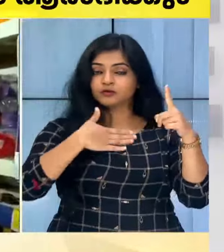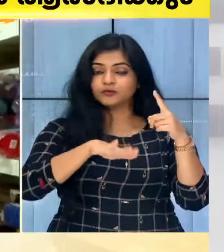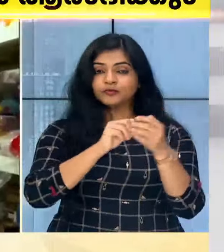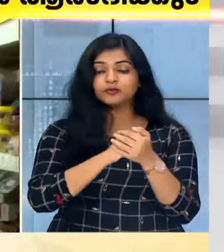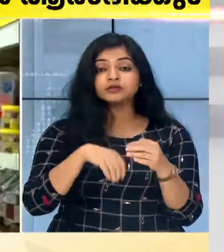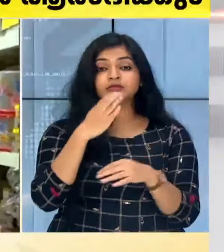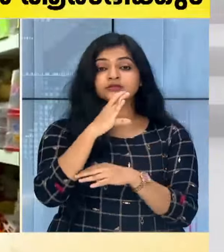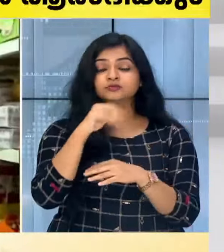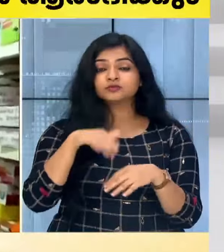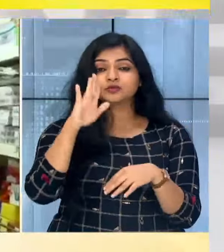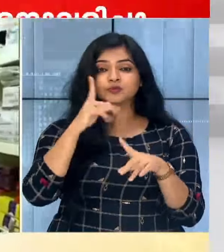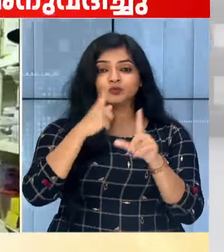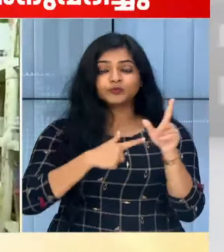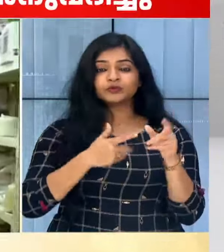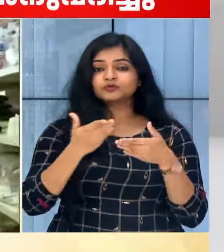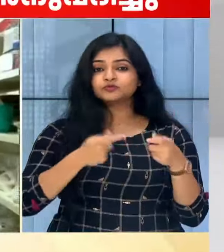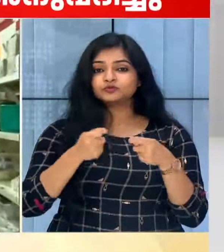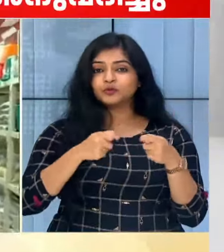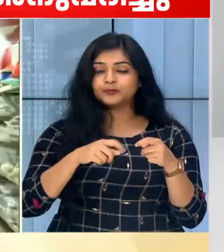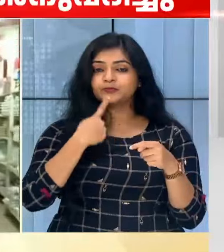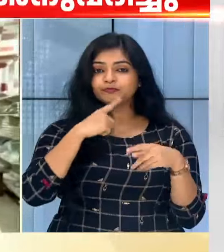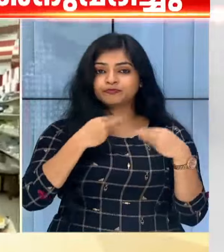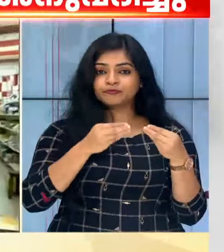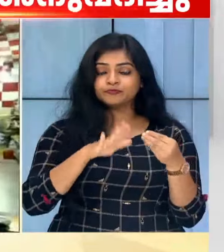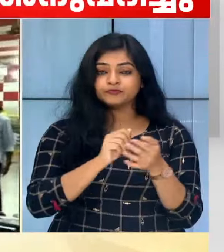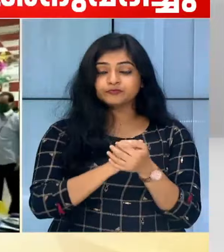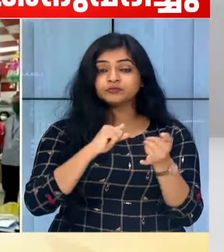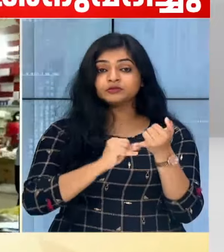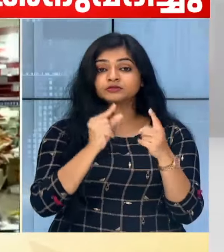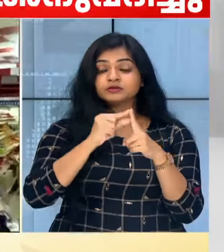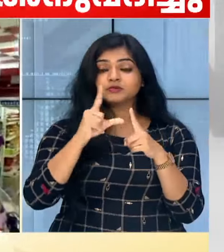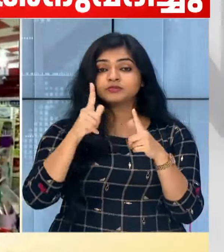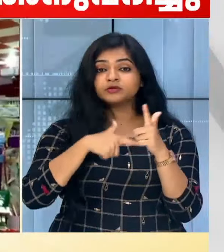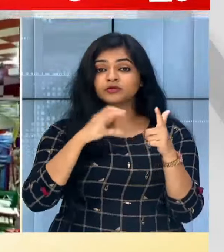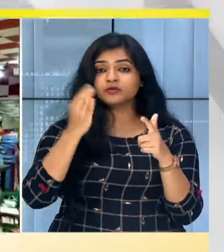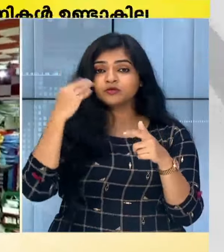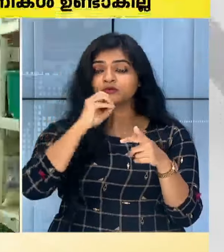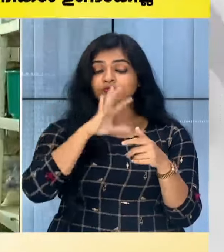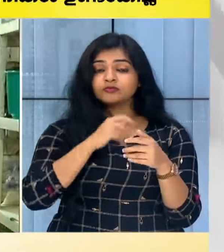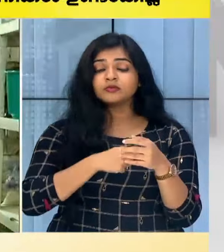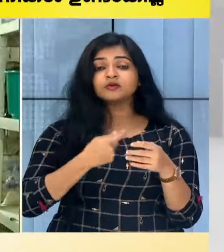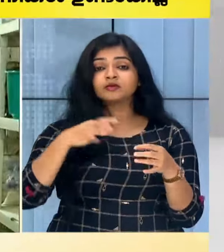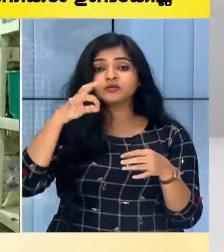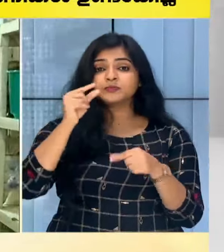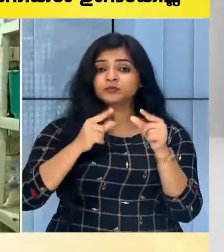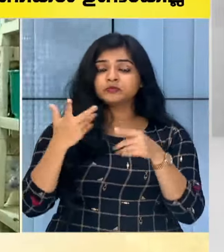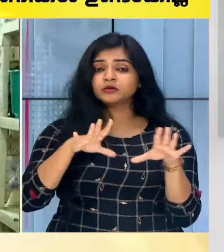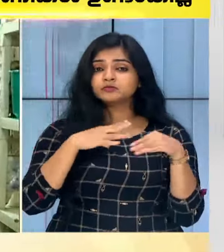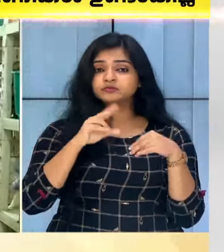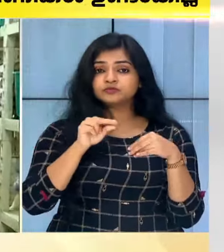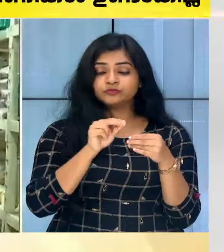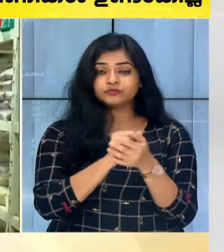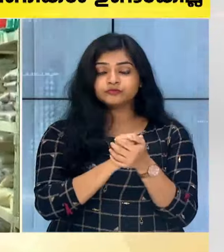തന്നെ അവരുടെ നിലപാട് അറിയിച്ചിരുന്നു. കാരണം വിതരണക്കാർ വരുന്നില്ല, അതോടൊപ്പം തന്നെ സബ്സിഡി